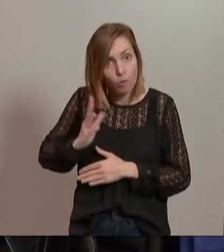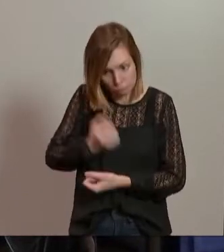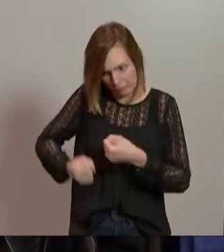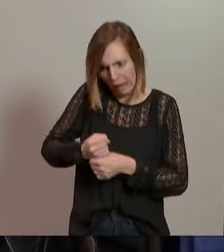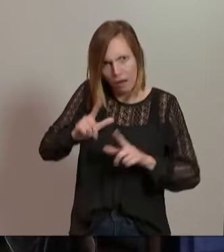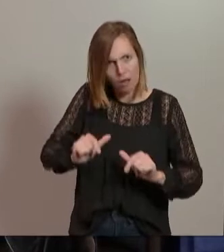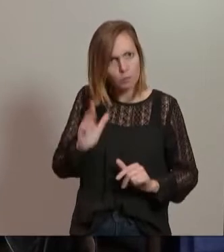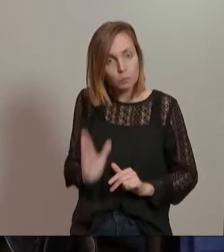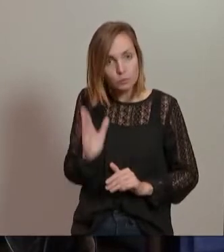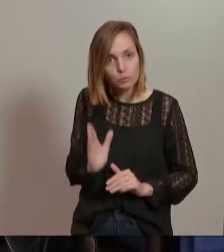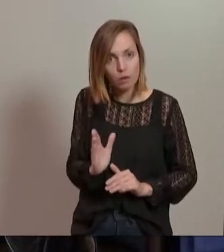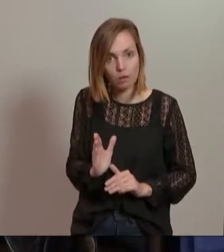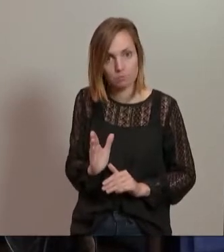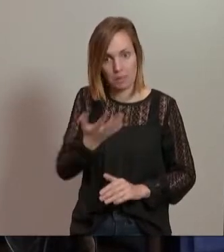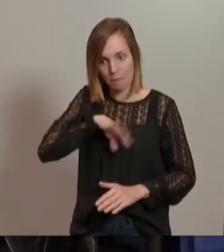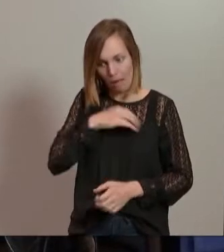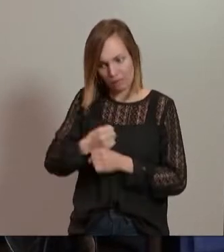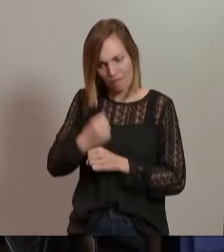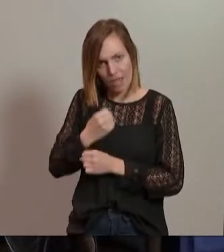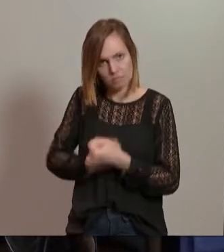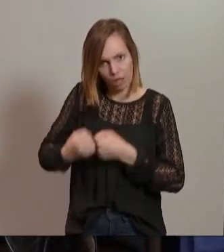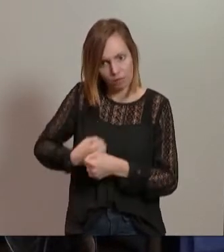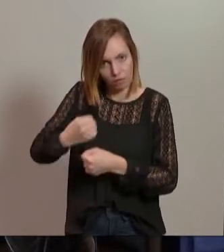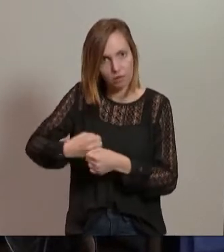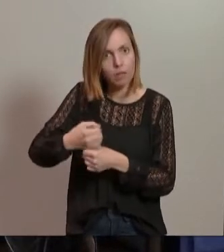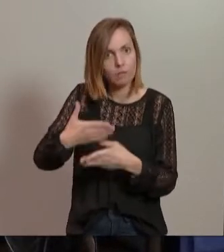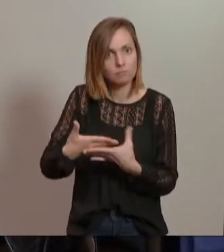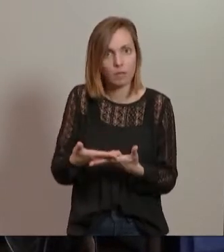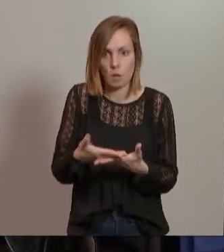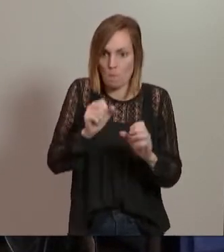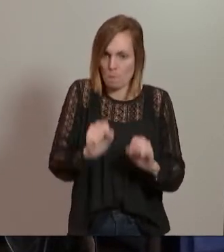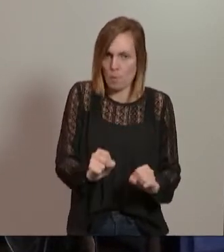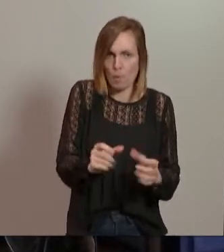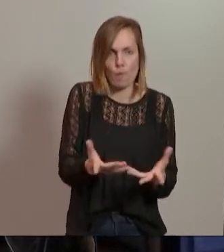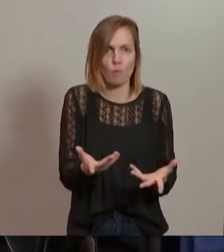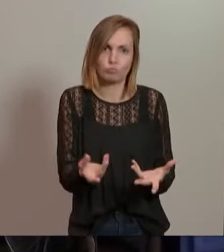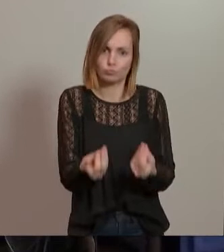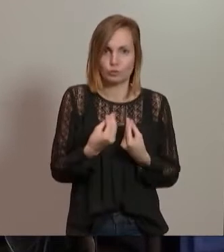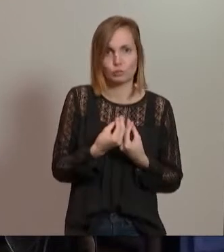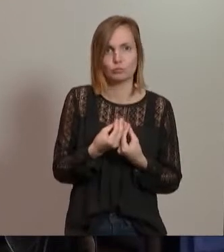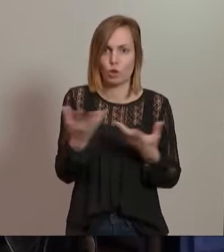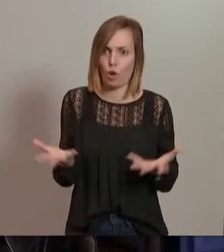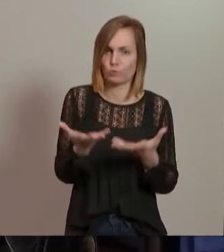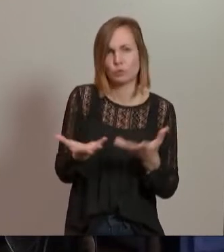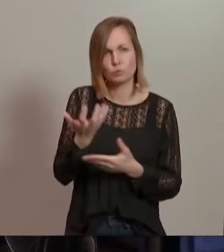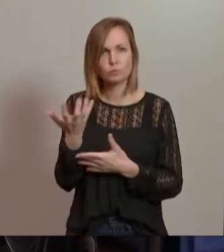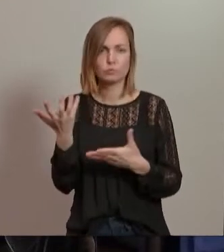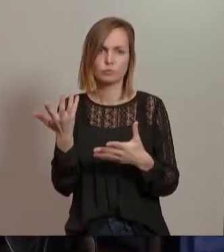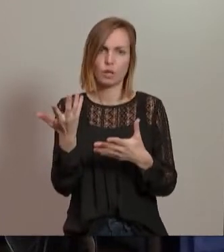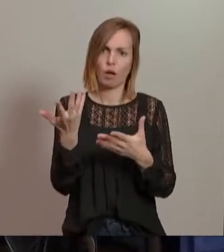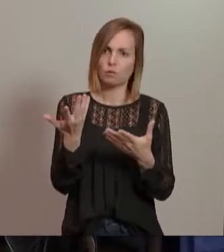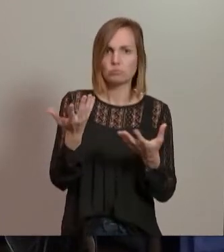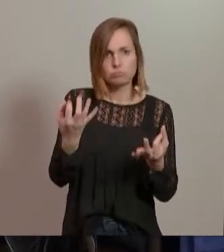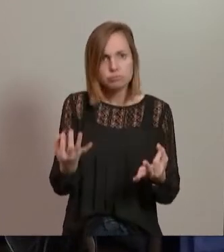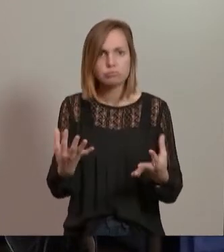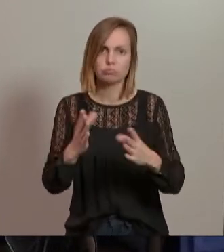vont permettre justement de pouvoir travailler dans une ambiance beaucoup plus sereine, de